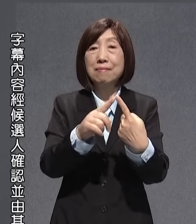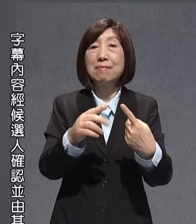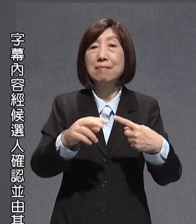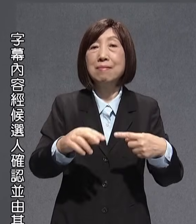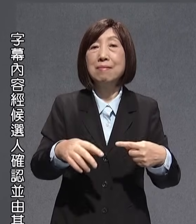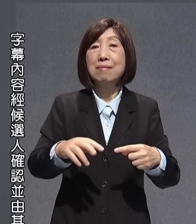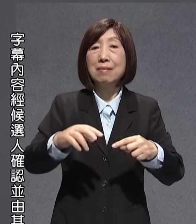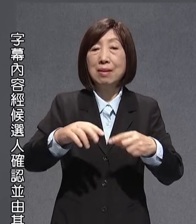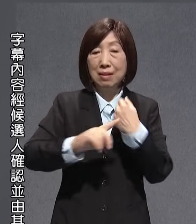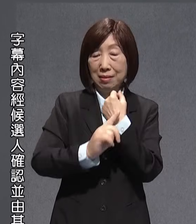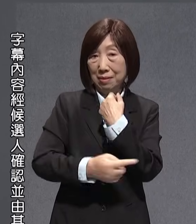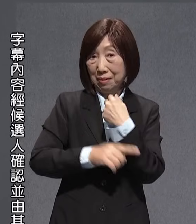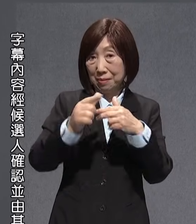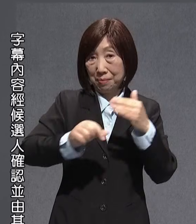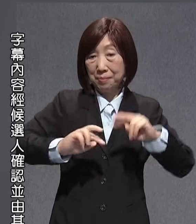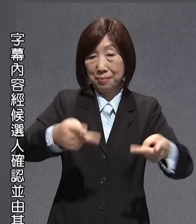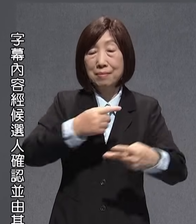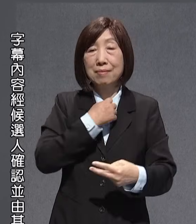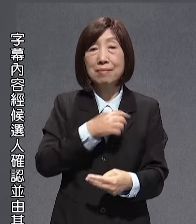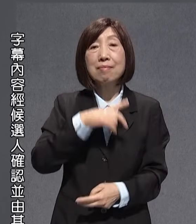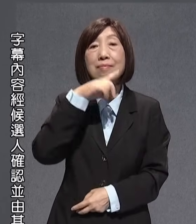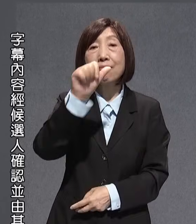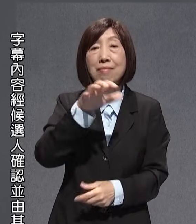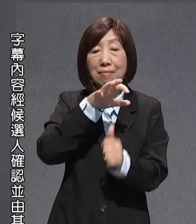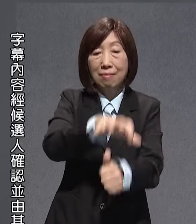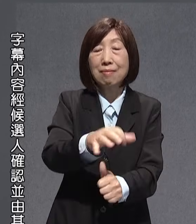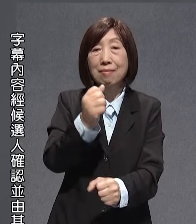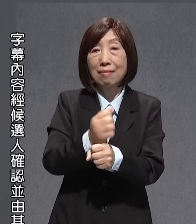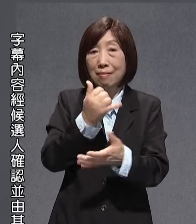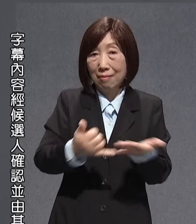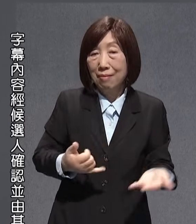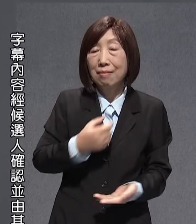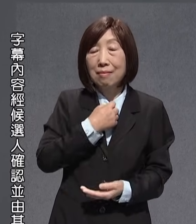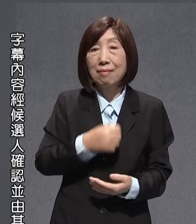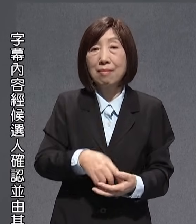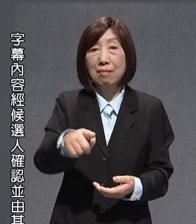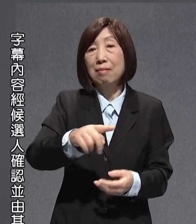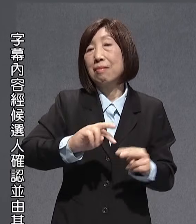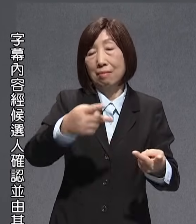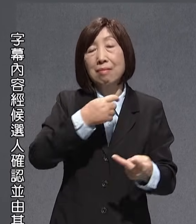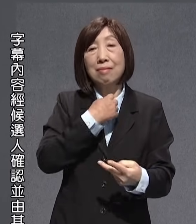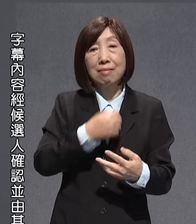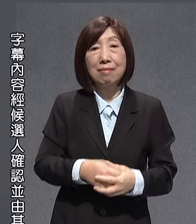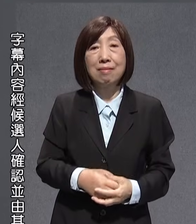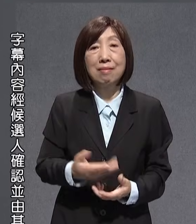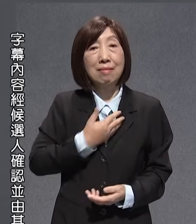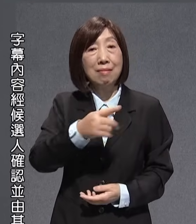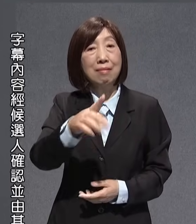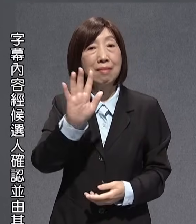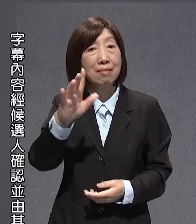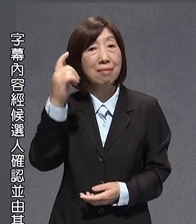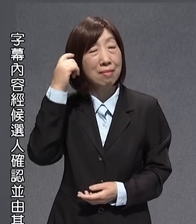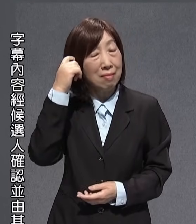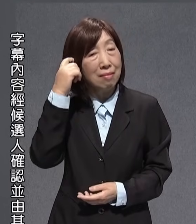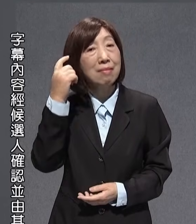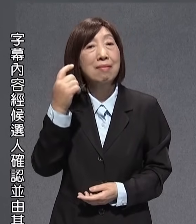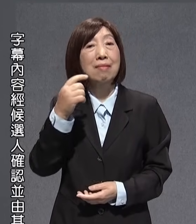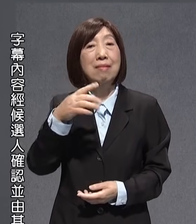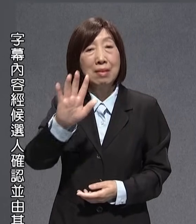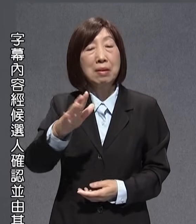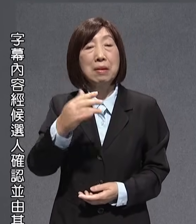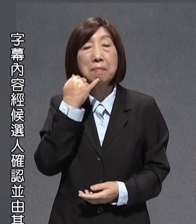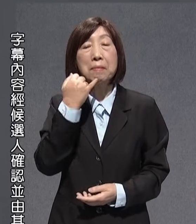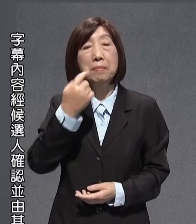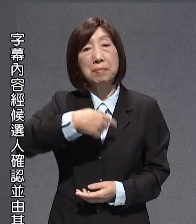目前的法规，65岁强制退休的规定，这个要修改，让有意愿、有能力的